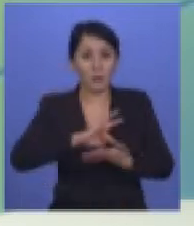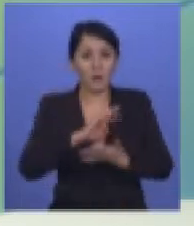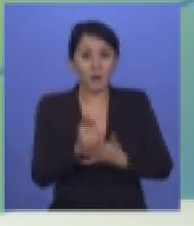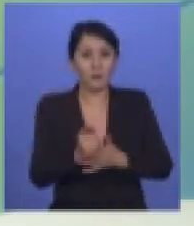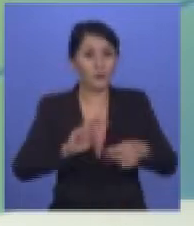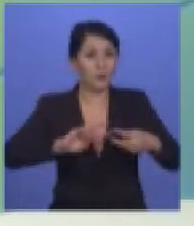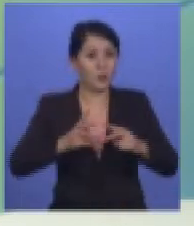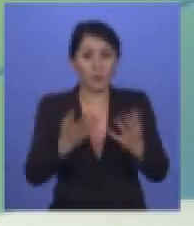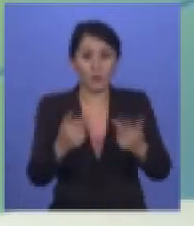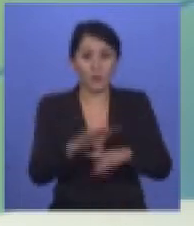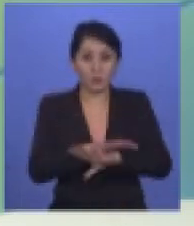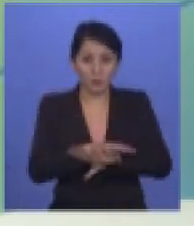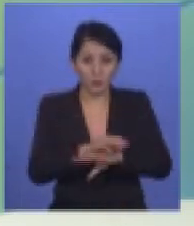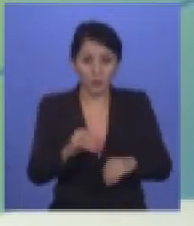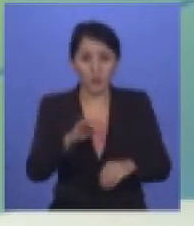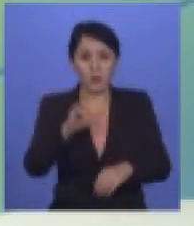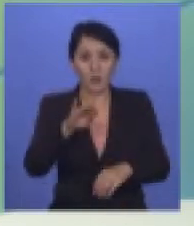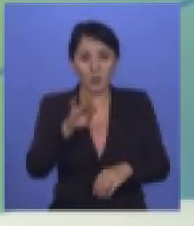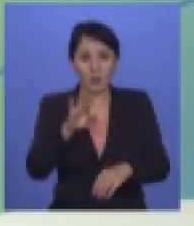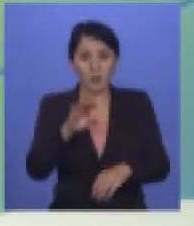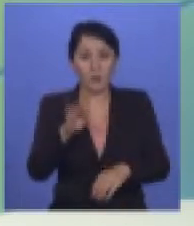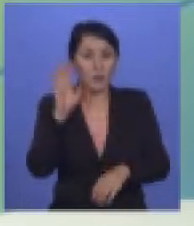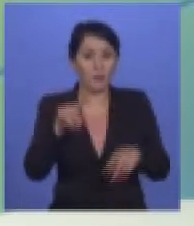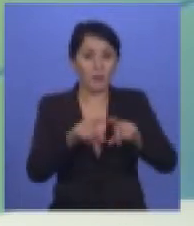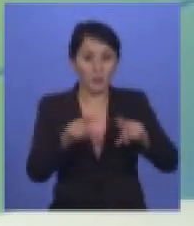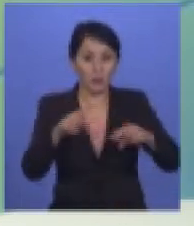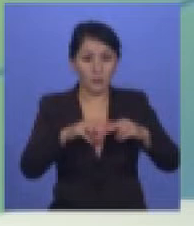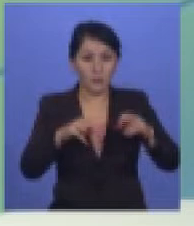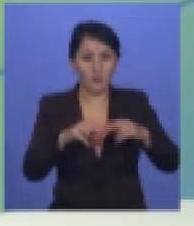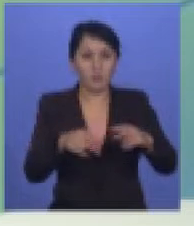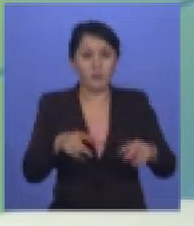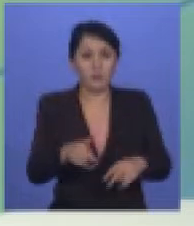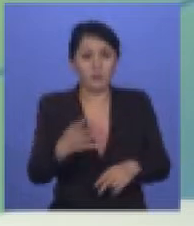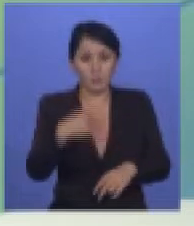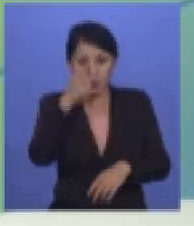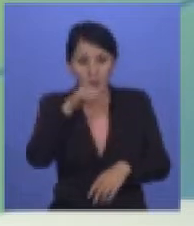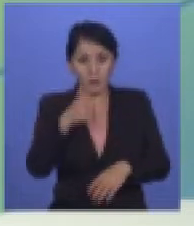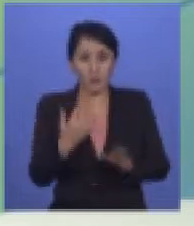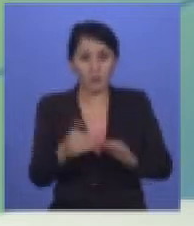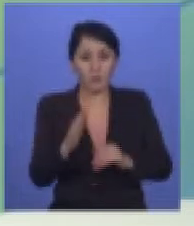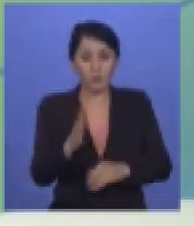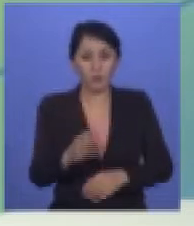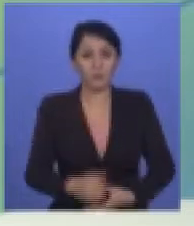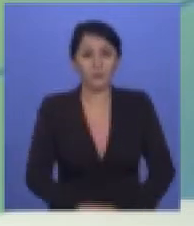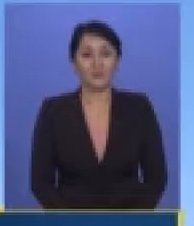мәселесі әлі шешілген жоқ. Енді Үйтас Айдос су құбырының құрылысы 2025 жылы аяқталады.